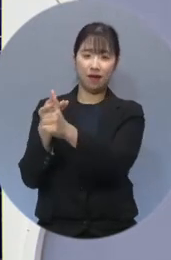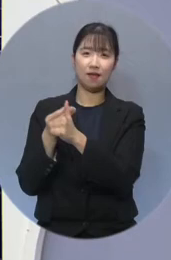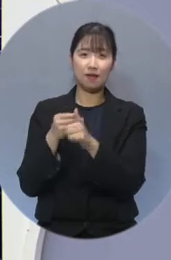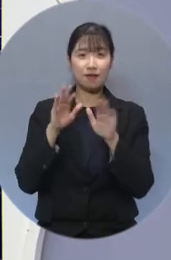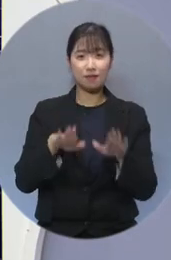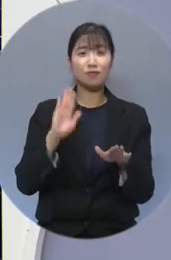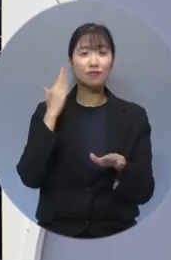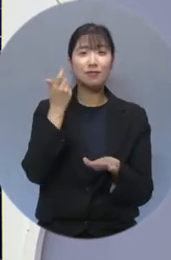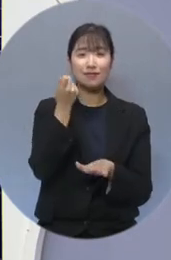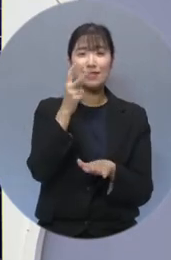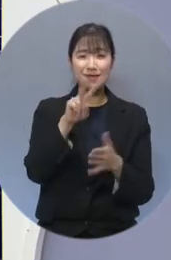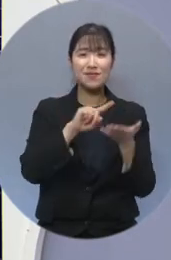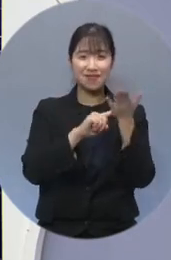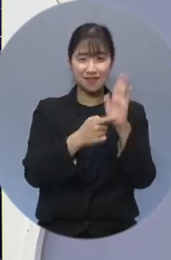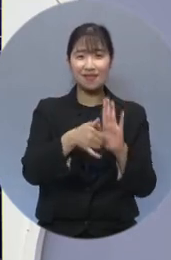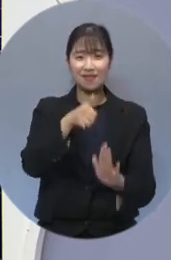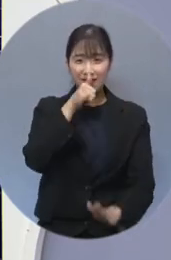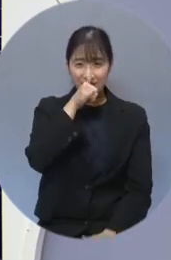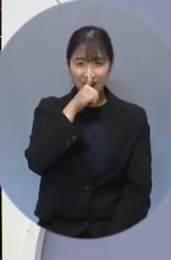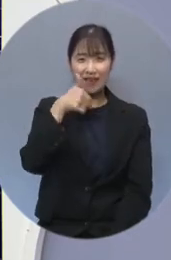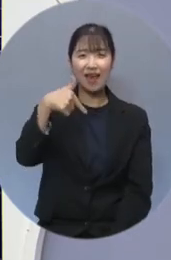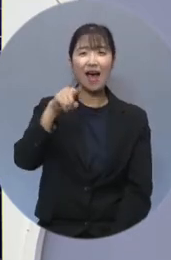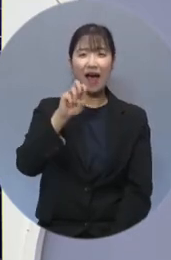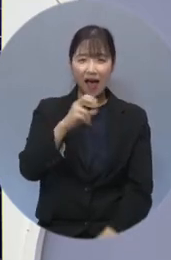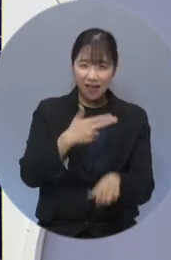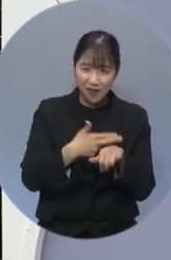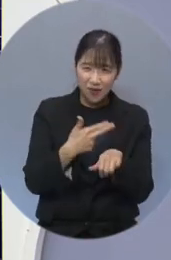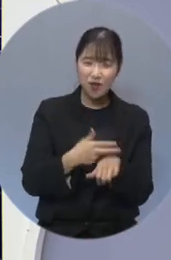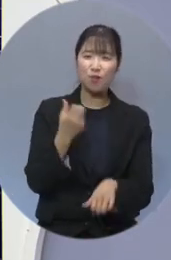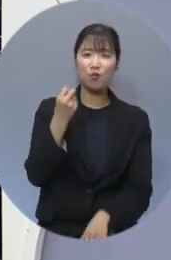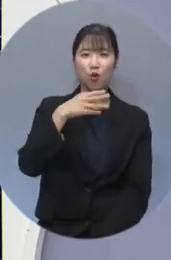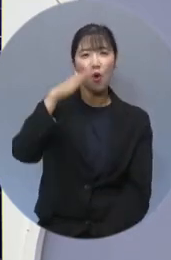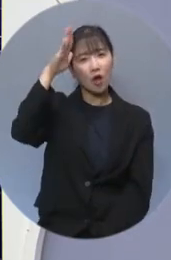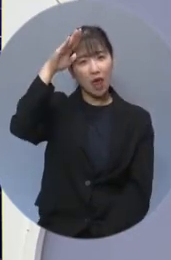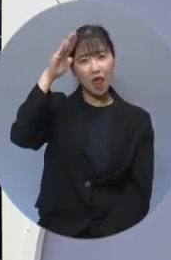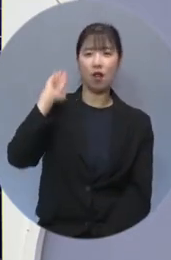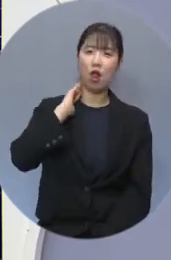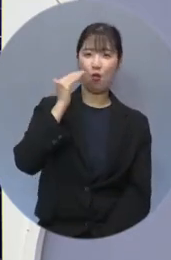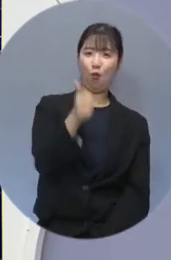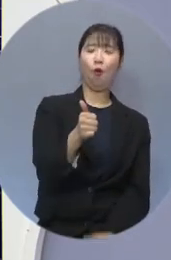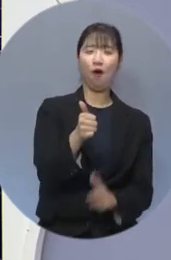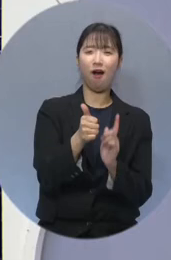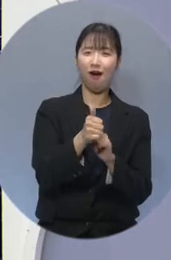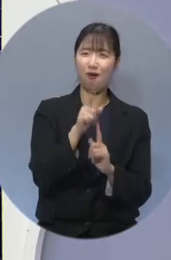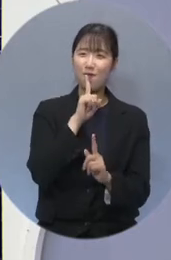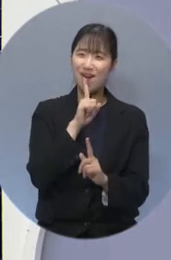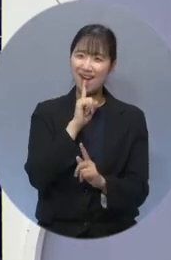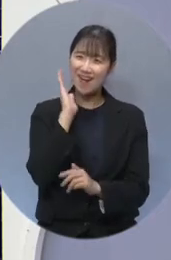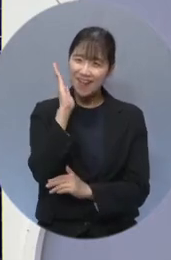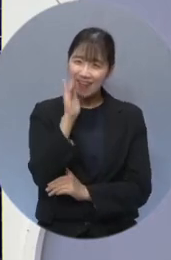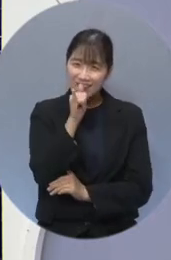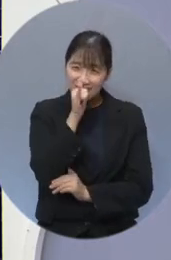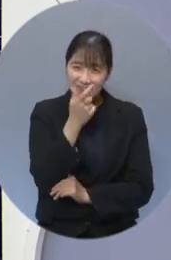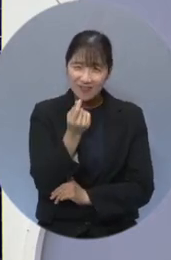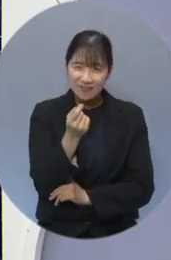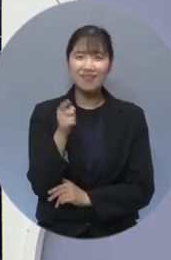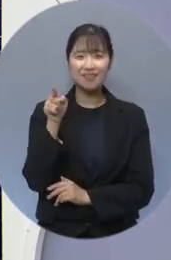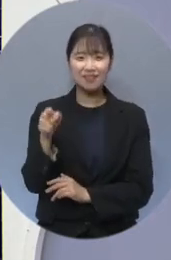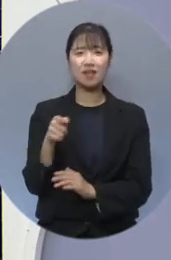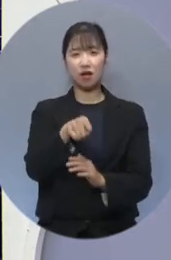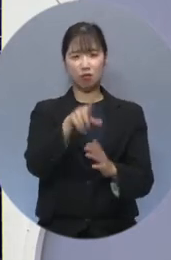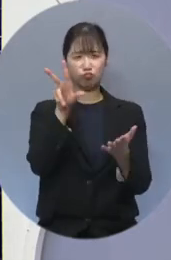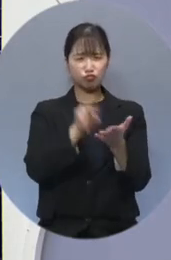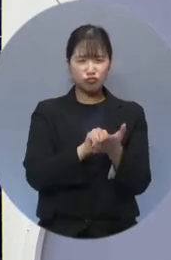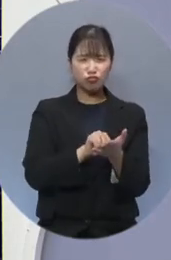좀 나오잖아요. 네, 이제 뭐 강모 선생님 또 뭐 개통령 이런 뭐 표현을 쓰는데 그런 분들이 가서